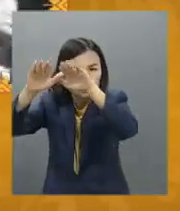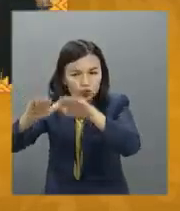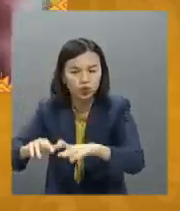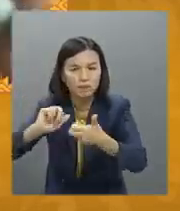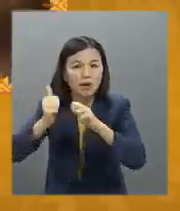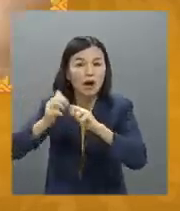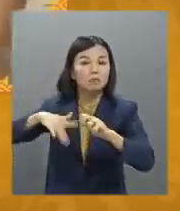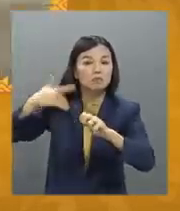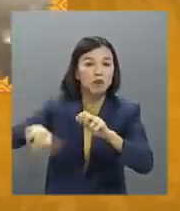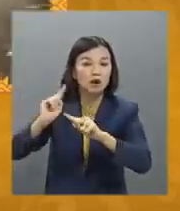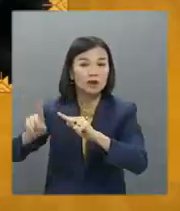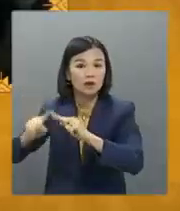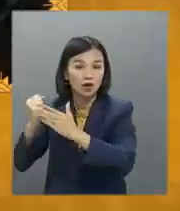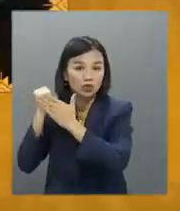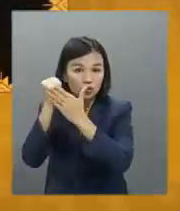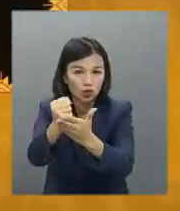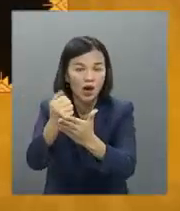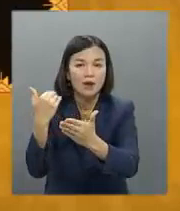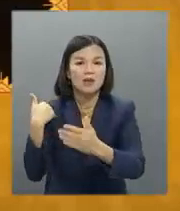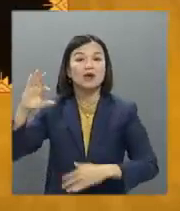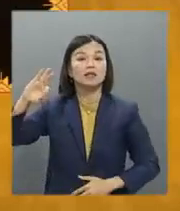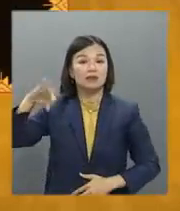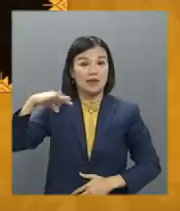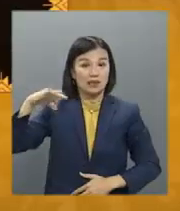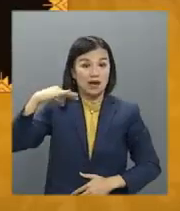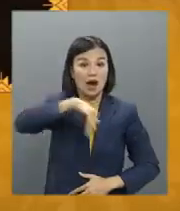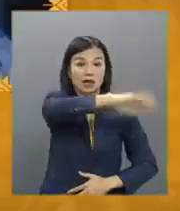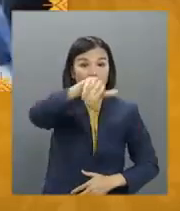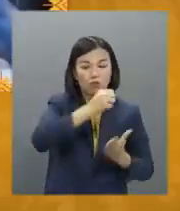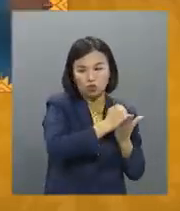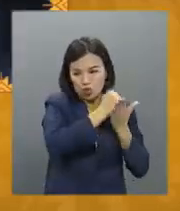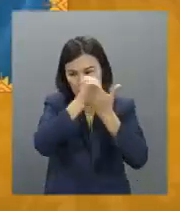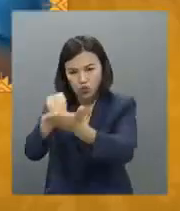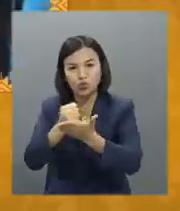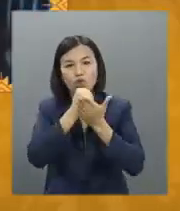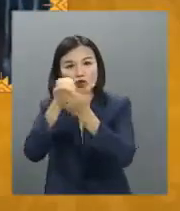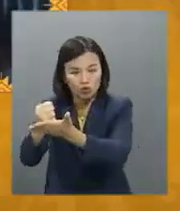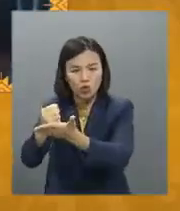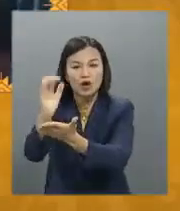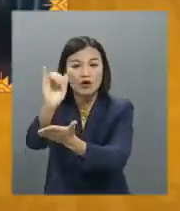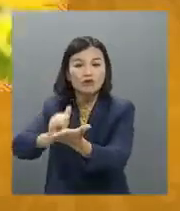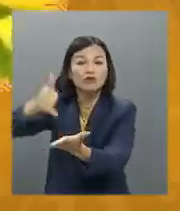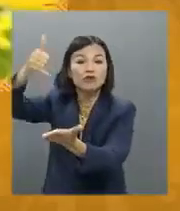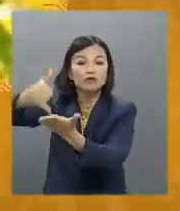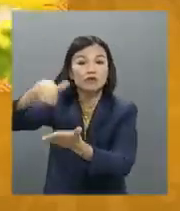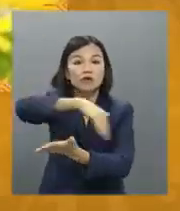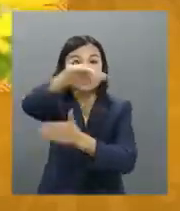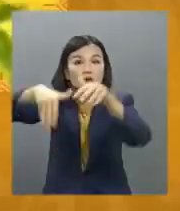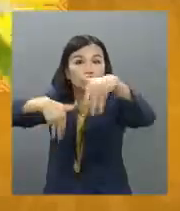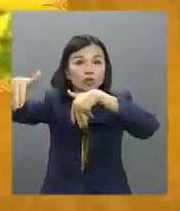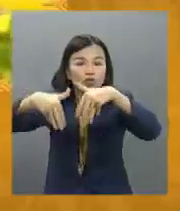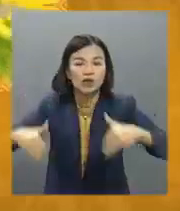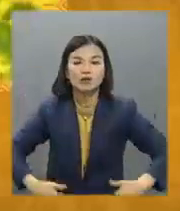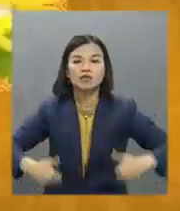เพื่อลดผลกระทบที่มีต่อประชาชนอีกทั้งยังพระราชทานให้จิตอาสาภัยพิบัติเข้าช่วยเหลือดูแลและฟื้น